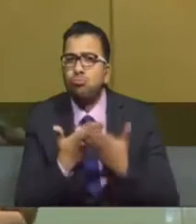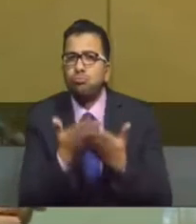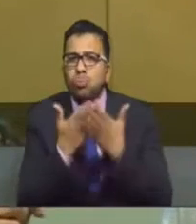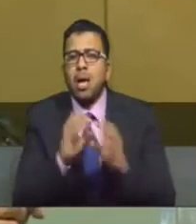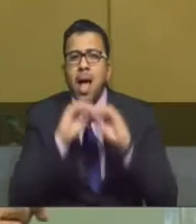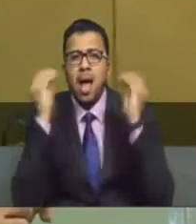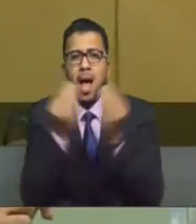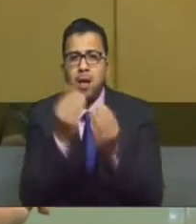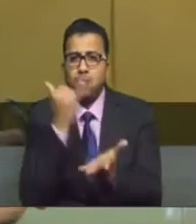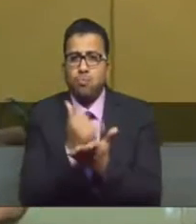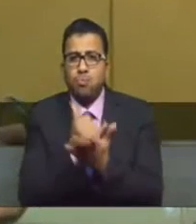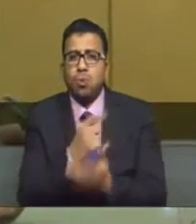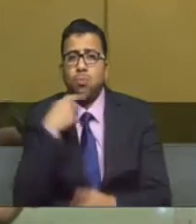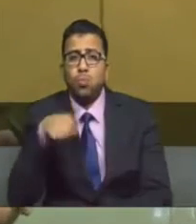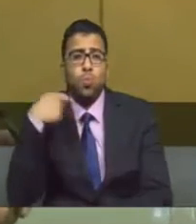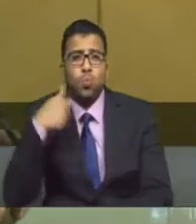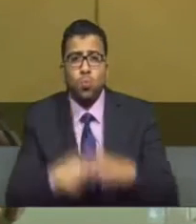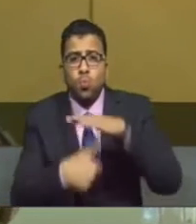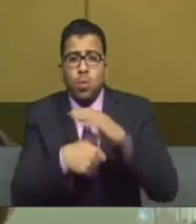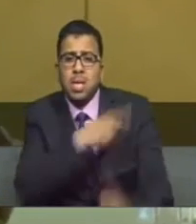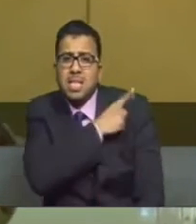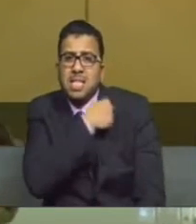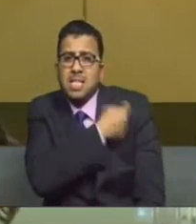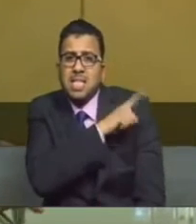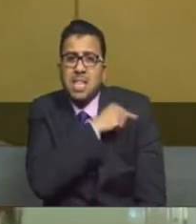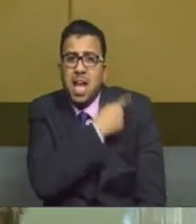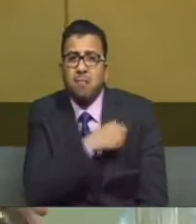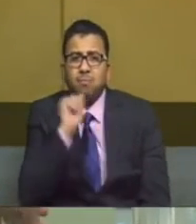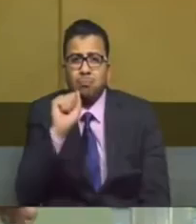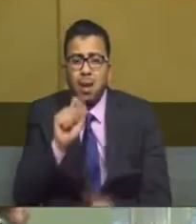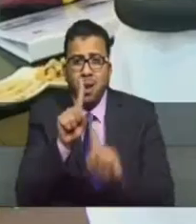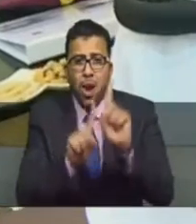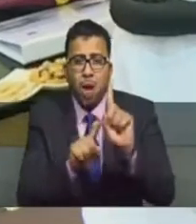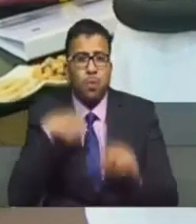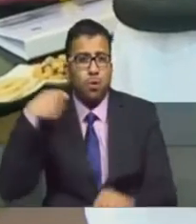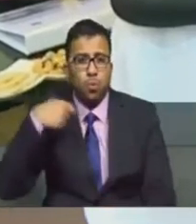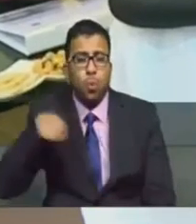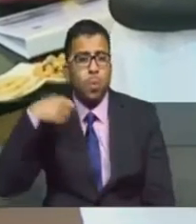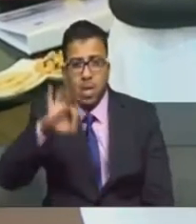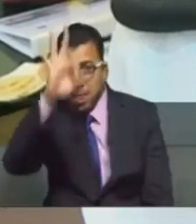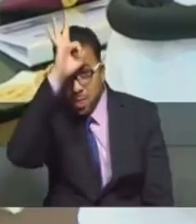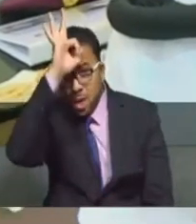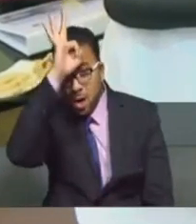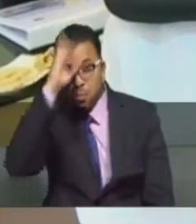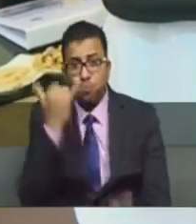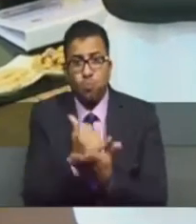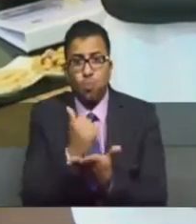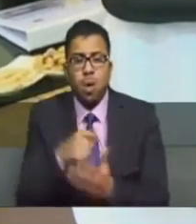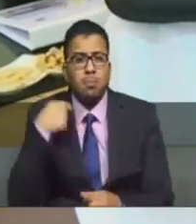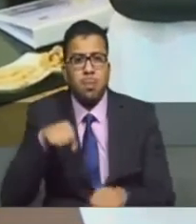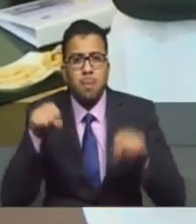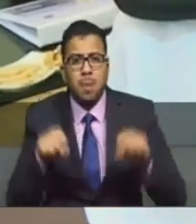التابع للهيئة بحضور الفريق سمو الشيخ سيف بن زايد آل نهيان نائب رئيس مجلس الوزراء وزير الداخلية نائب